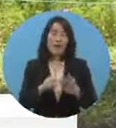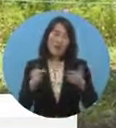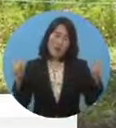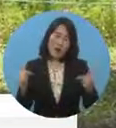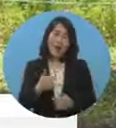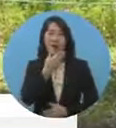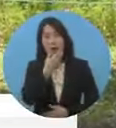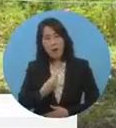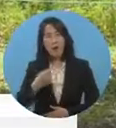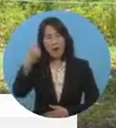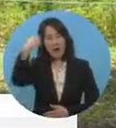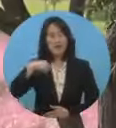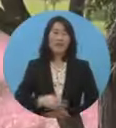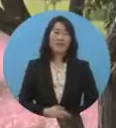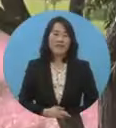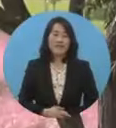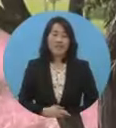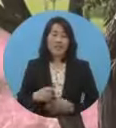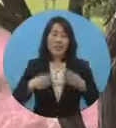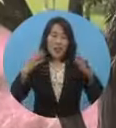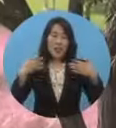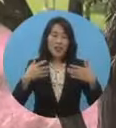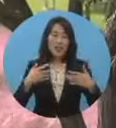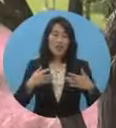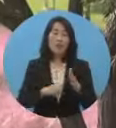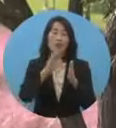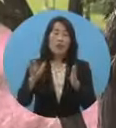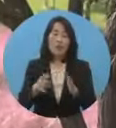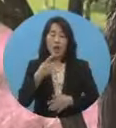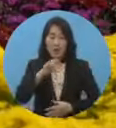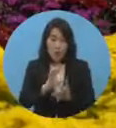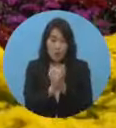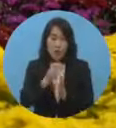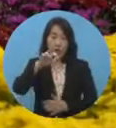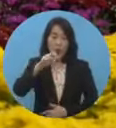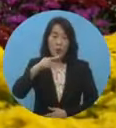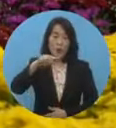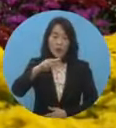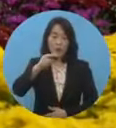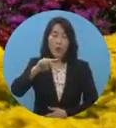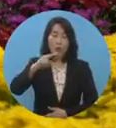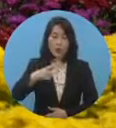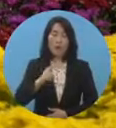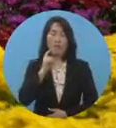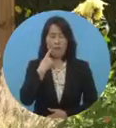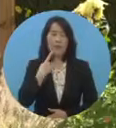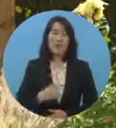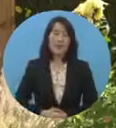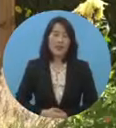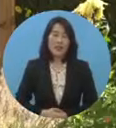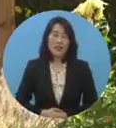되고 행복합니다 가을하면 빠질 수 없는 국화 코스모스 도 청초한 매력을 마음껏 뽐냅니다